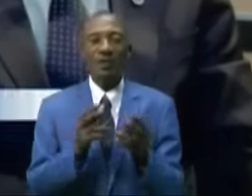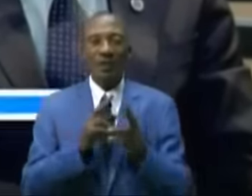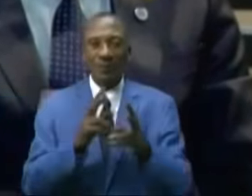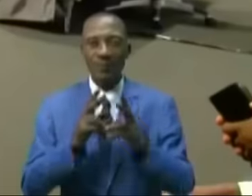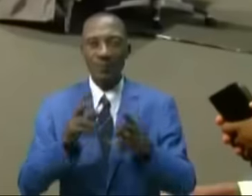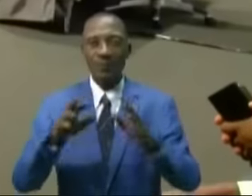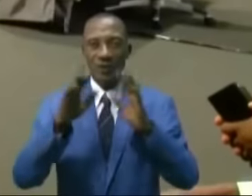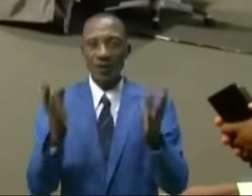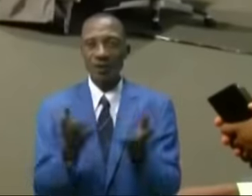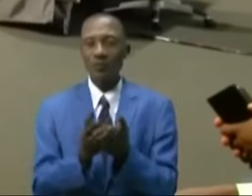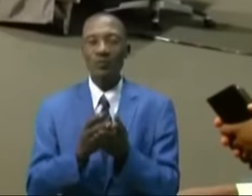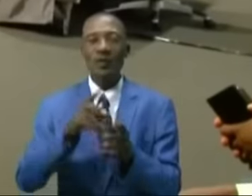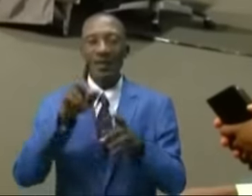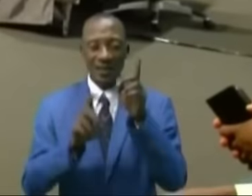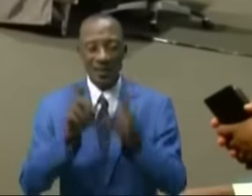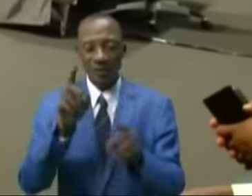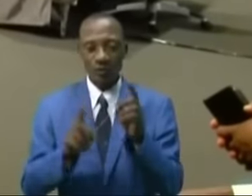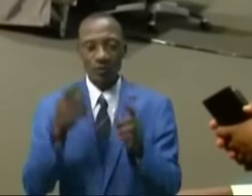problématiques.